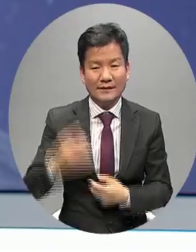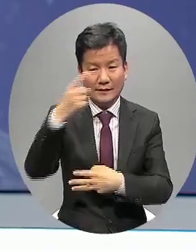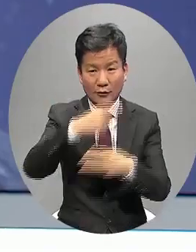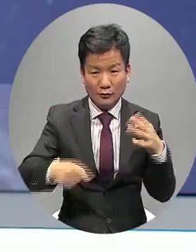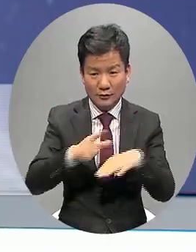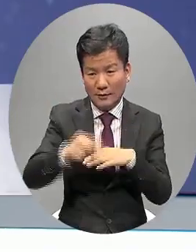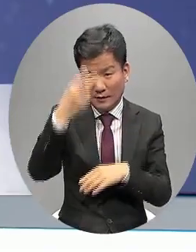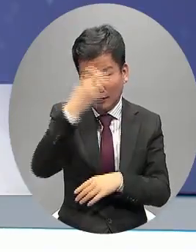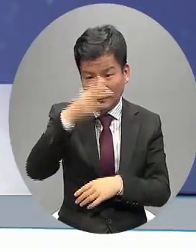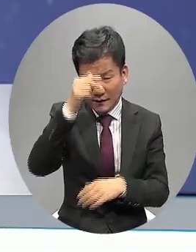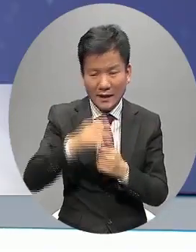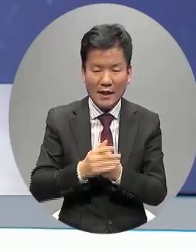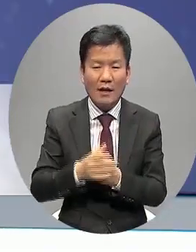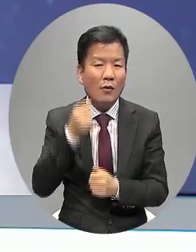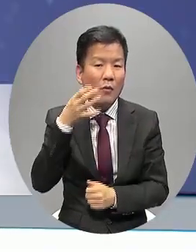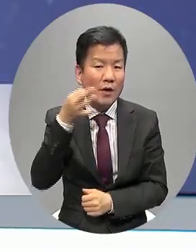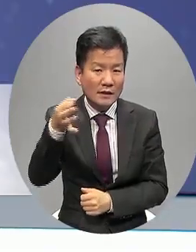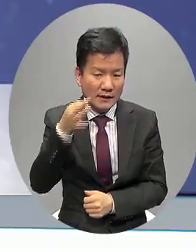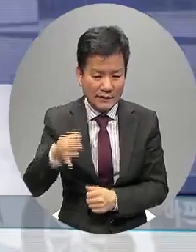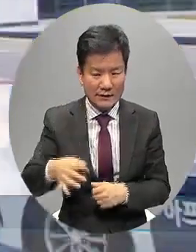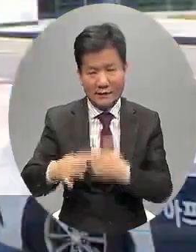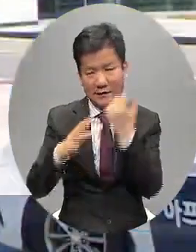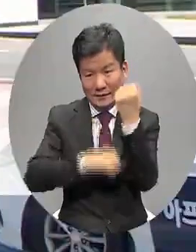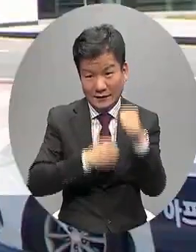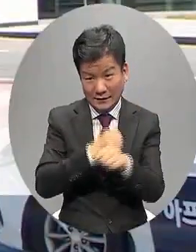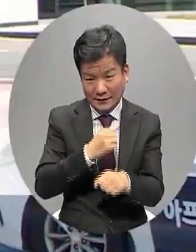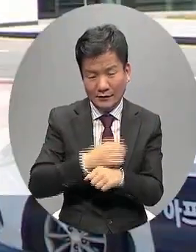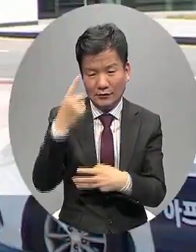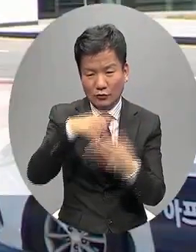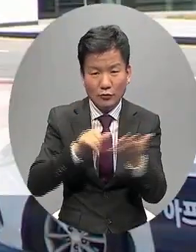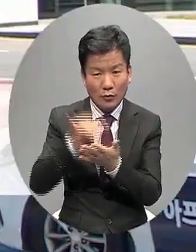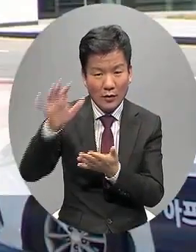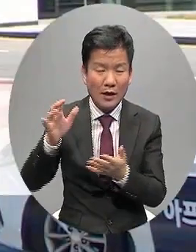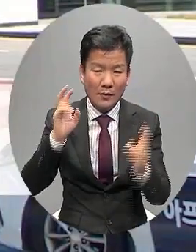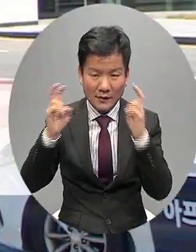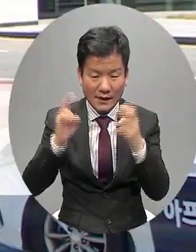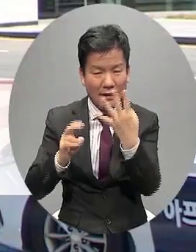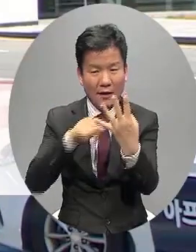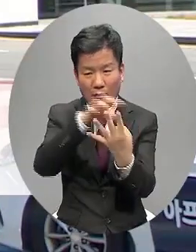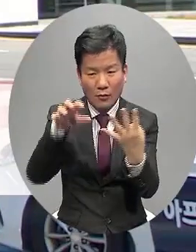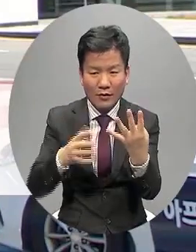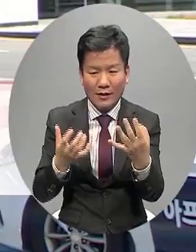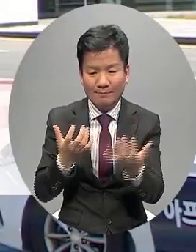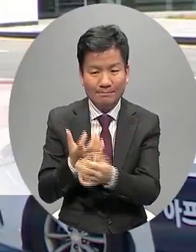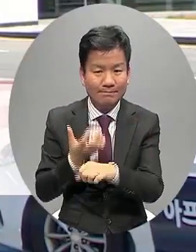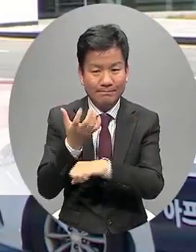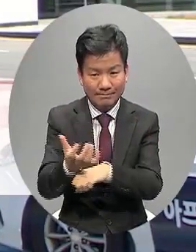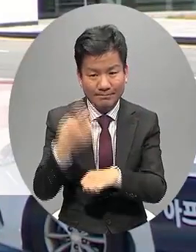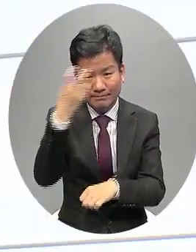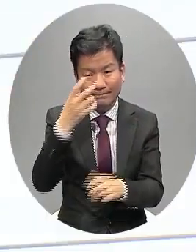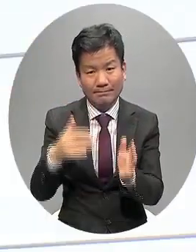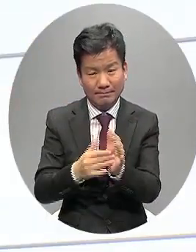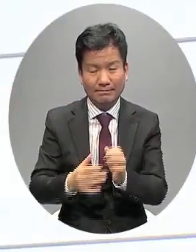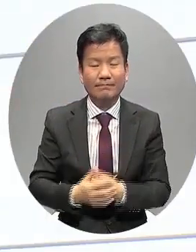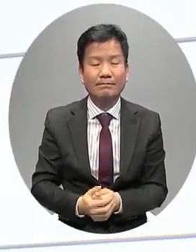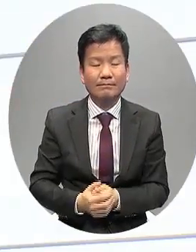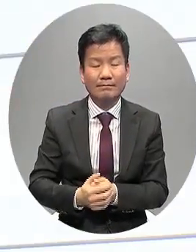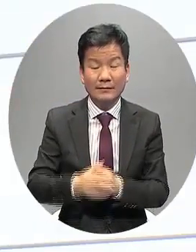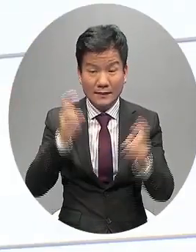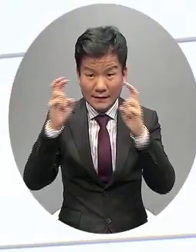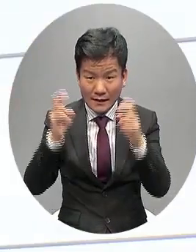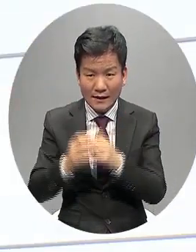청조 지검이 임차료를 빼돌렸다는 의혹이 나온 청주공항 입점 업체네 곳을 압수 수색했습니다 해당